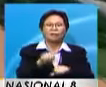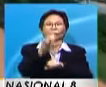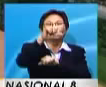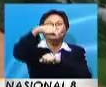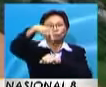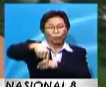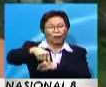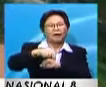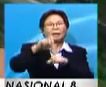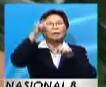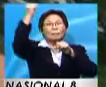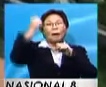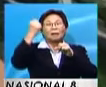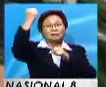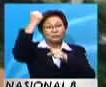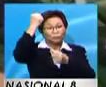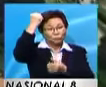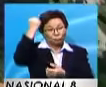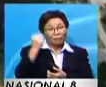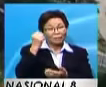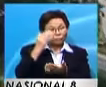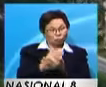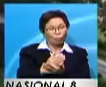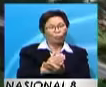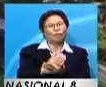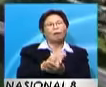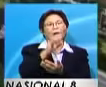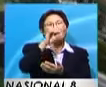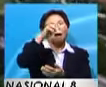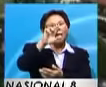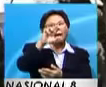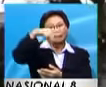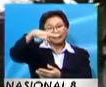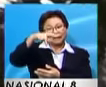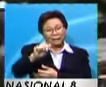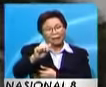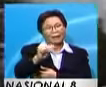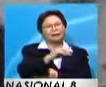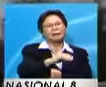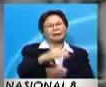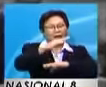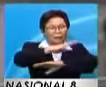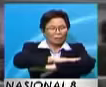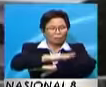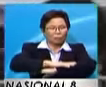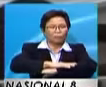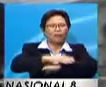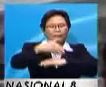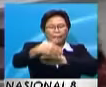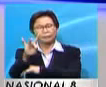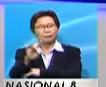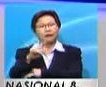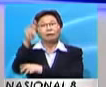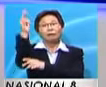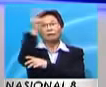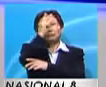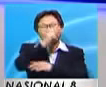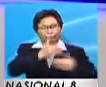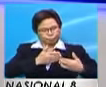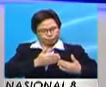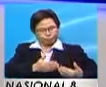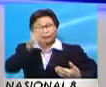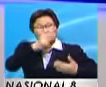station Bos rancangan perubahan awam Rp 4.dan kauntu berhadapan pejabat pos mano ojo